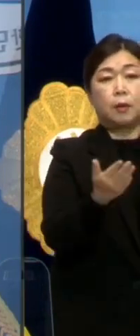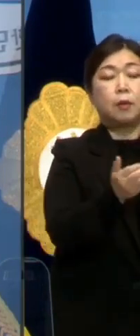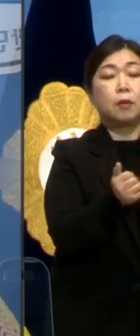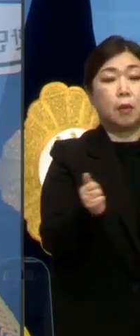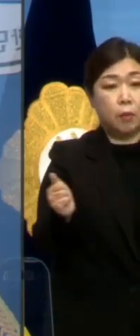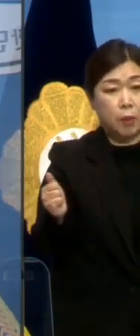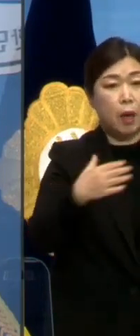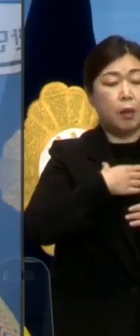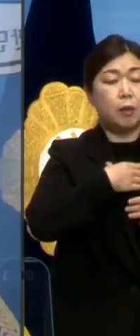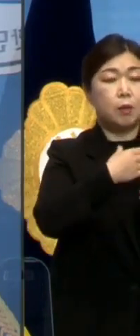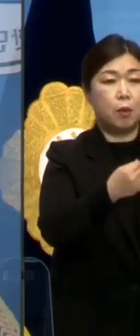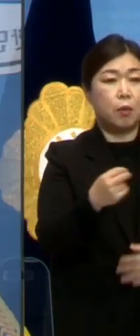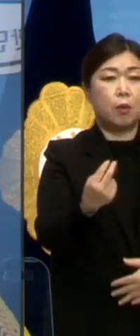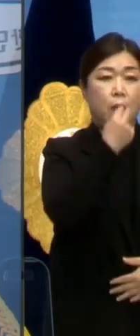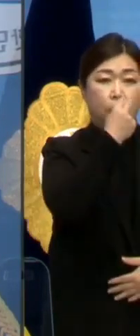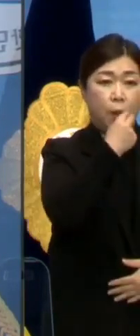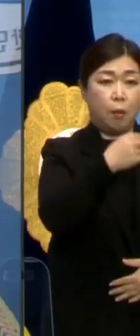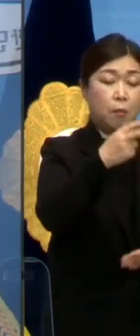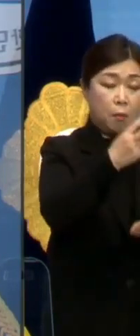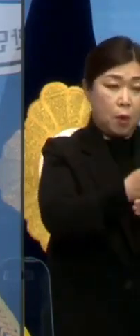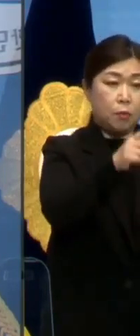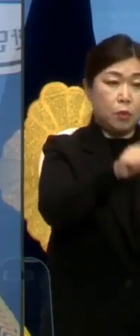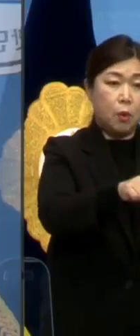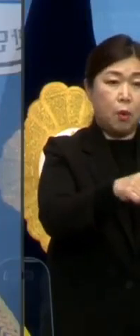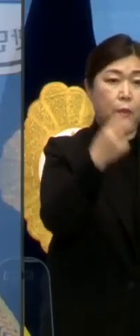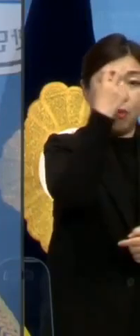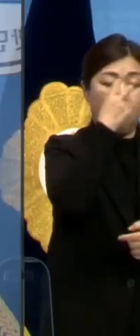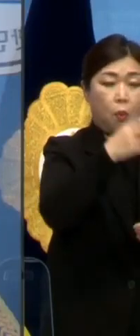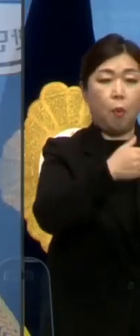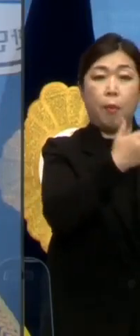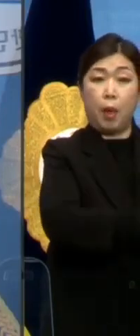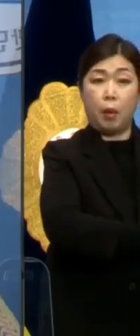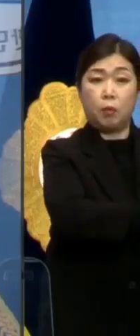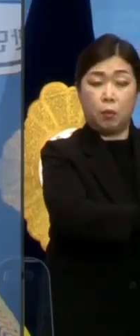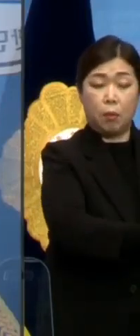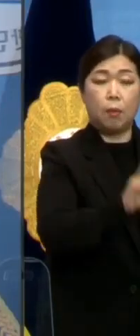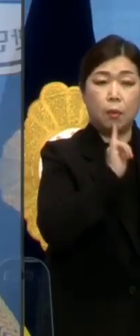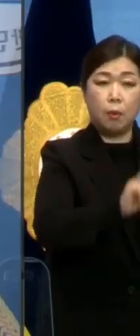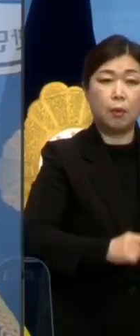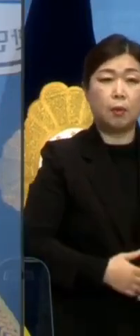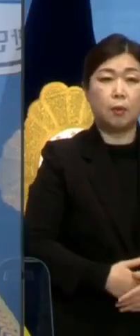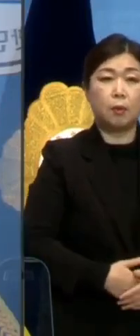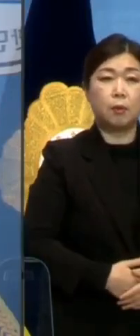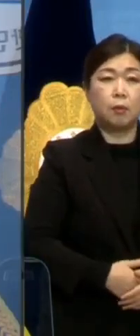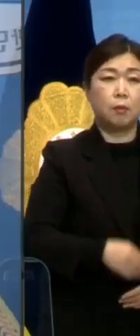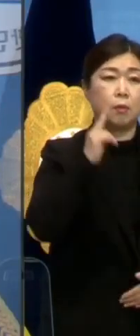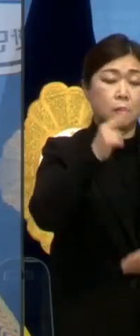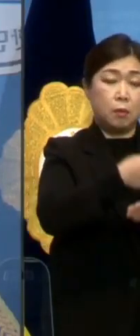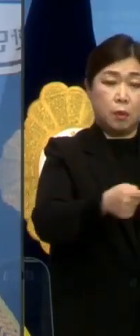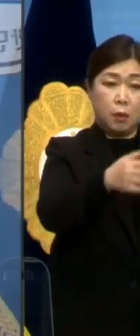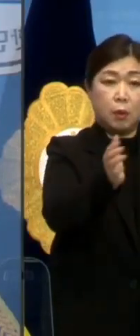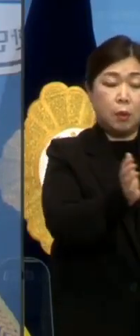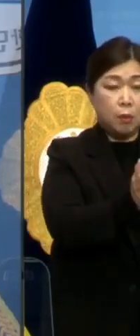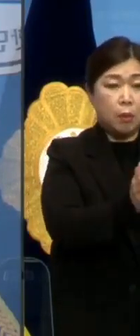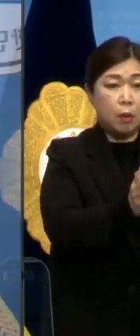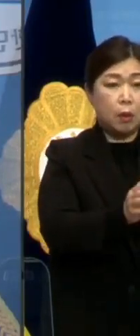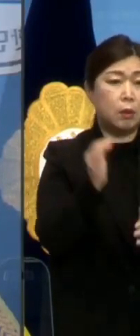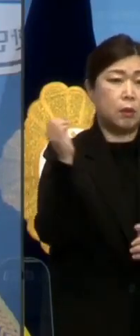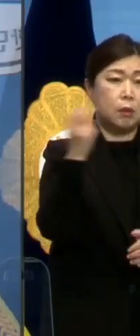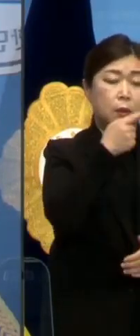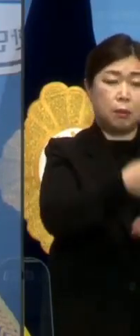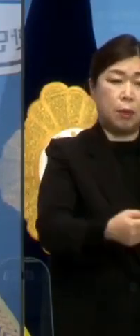국민은 안전과 생명의 법적 보호에 예외를 두겠다는 것입니다. 중기부가